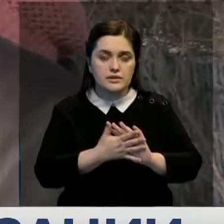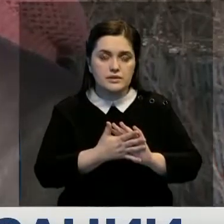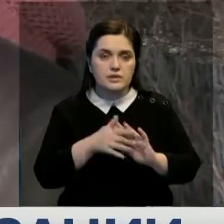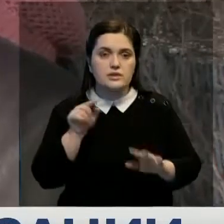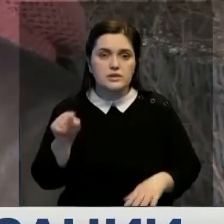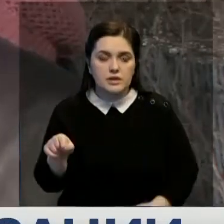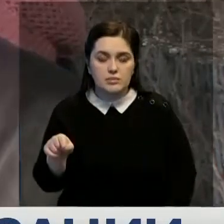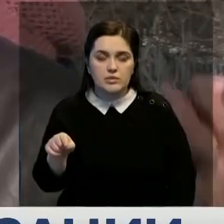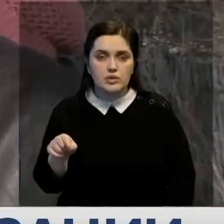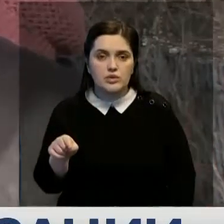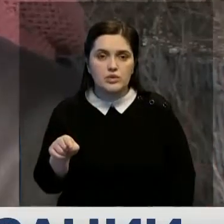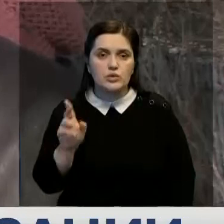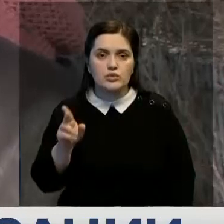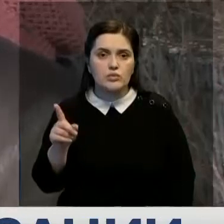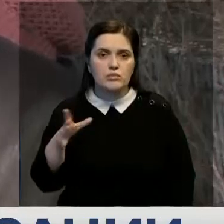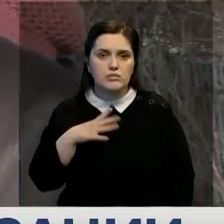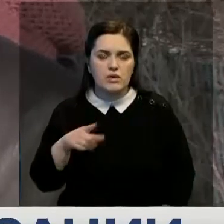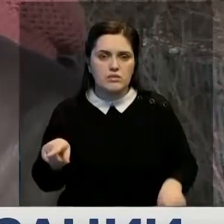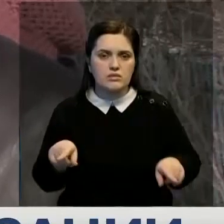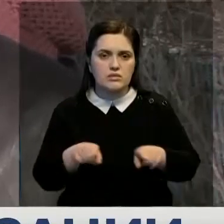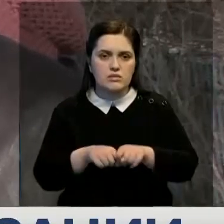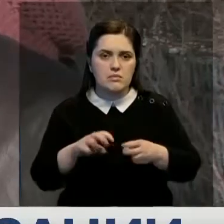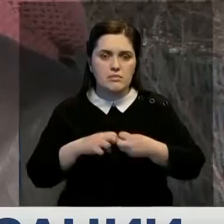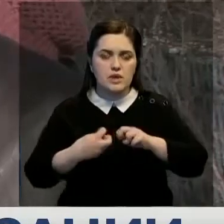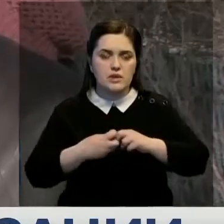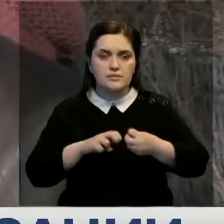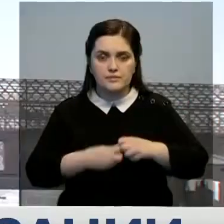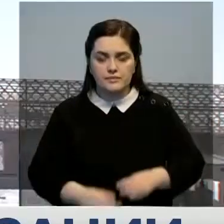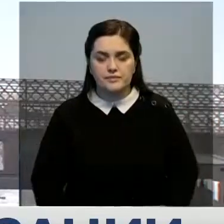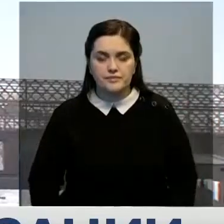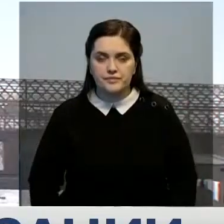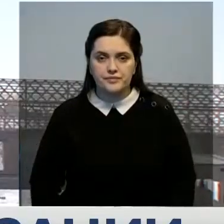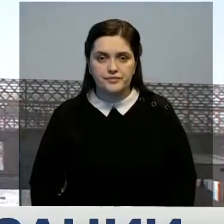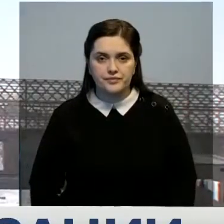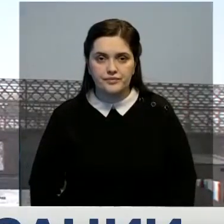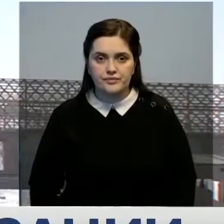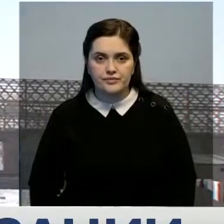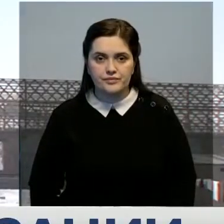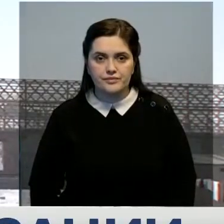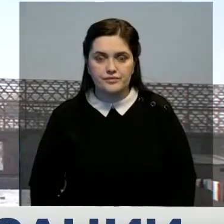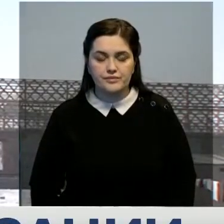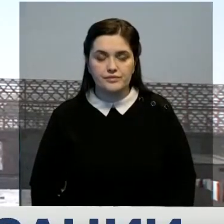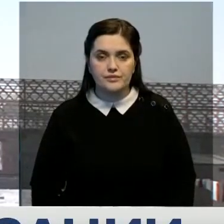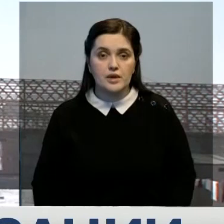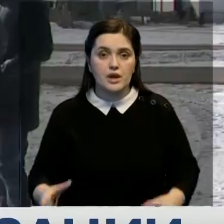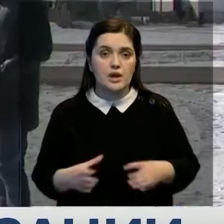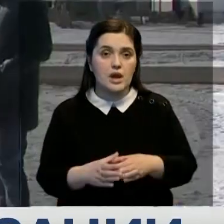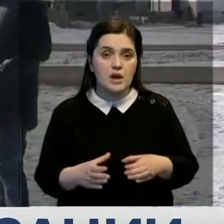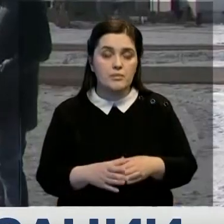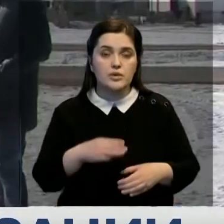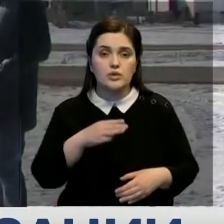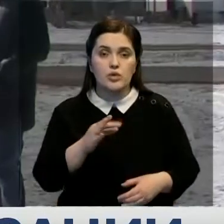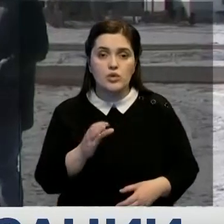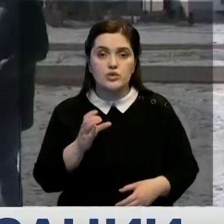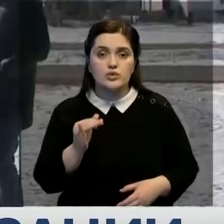тем, кто здесь устраивал такую проблему, такую беду. А устроила такую беду в поселке компания-подрядчик ТО